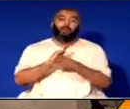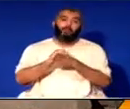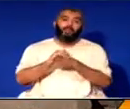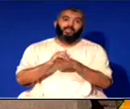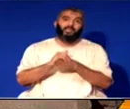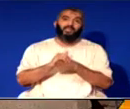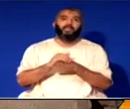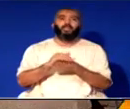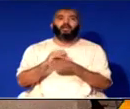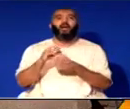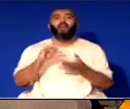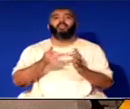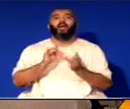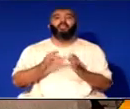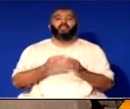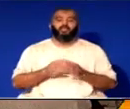للبرنامج